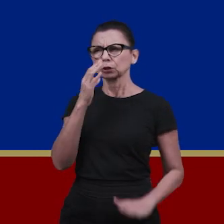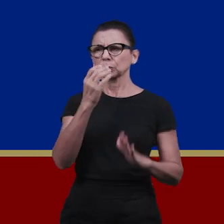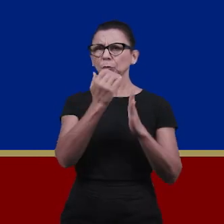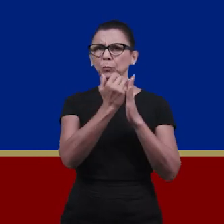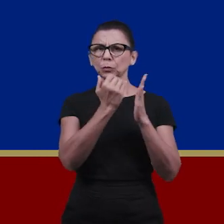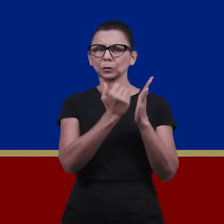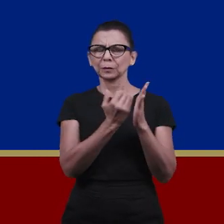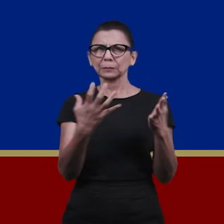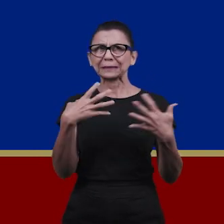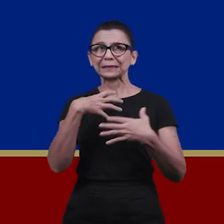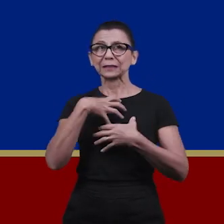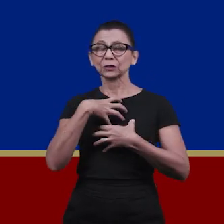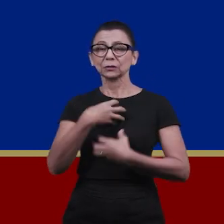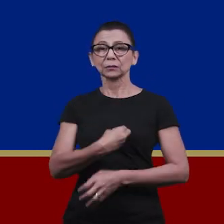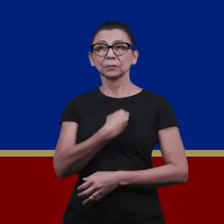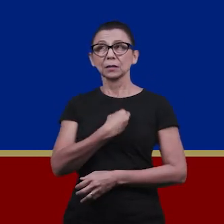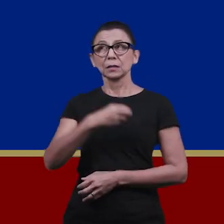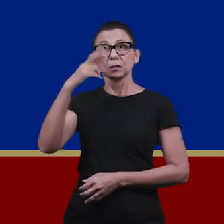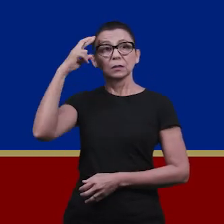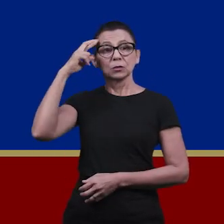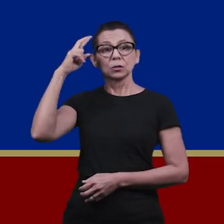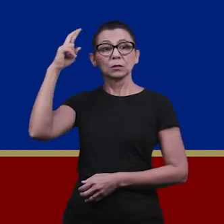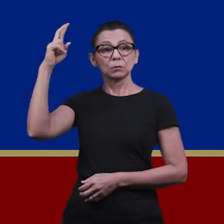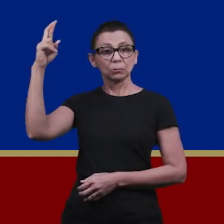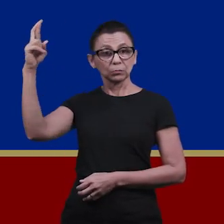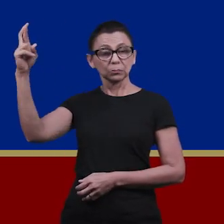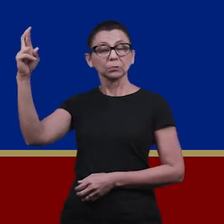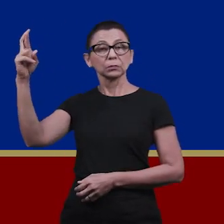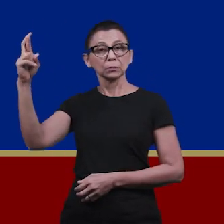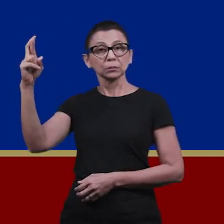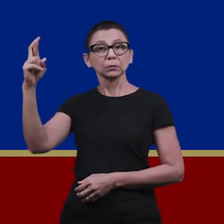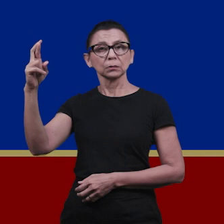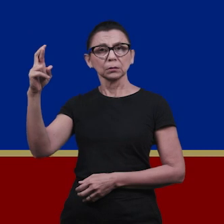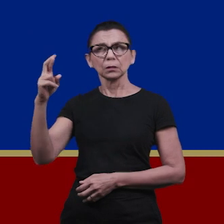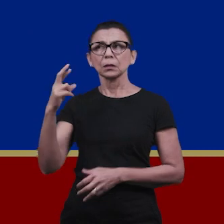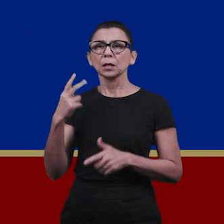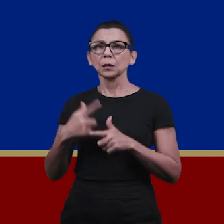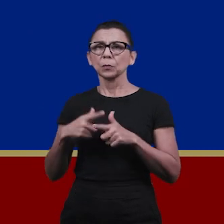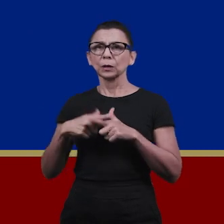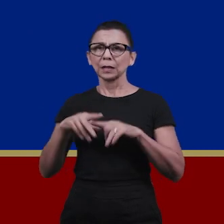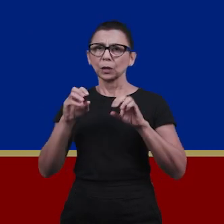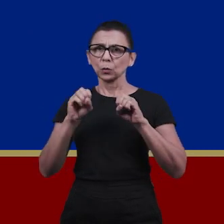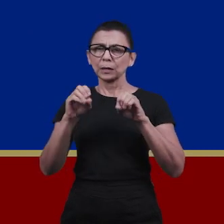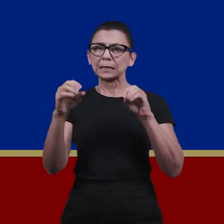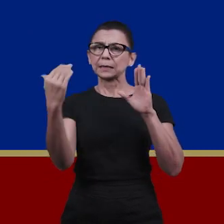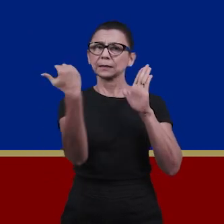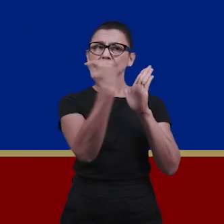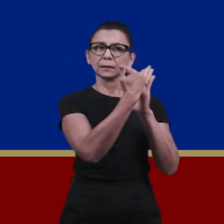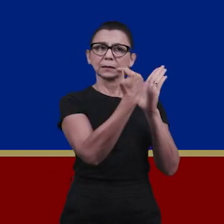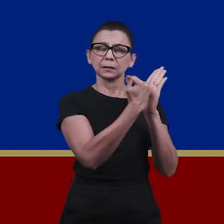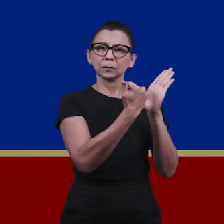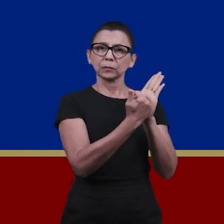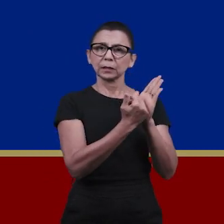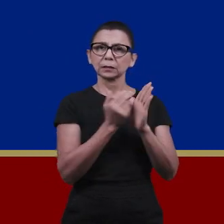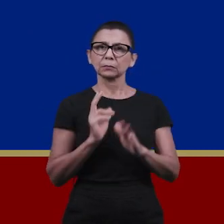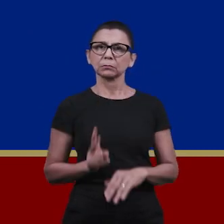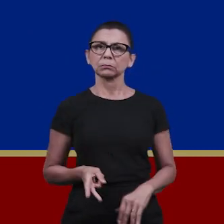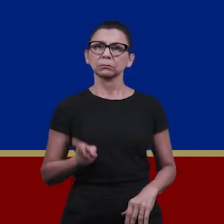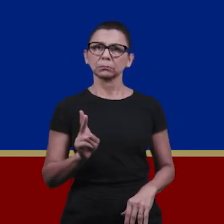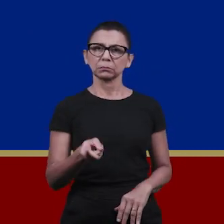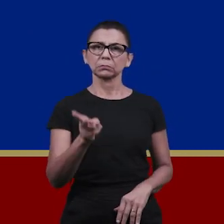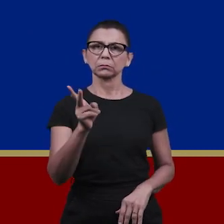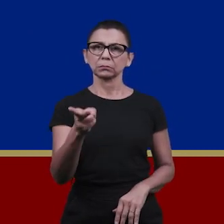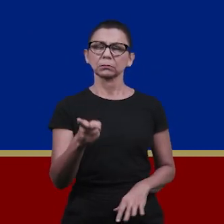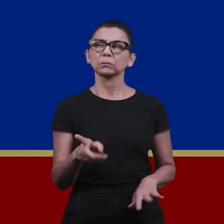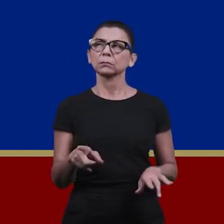soin du Seigneur Jésus envers nous, car l'enseignement est séquentiel et continu. Il